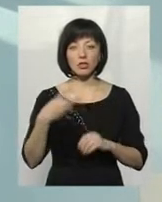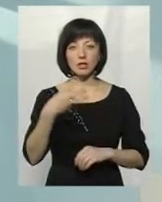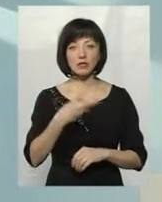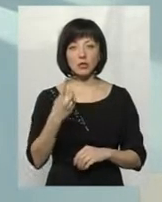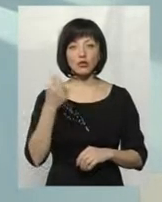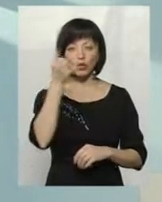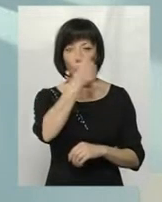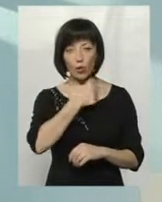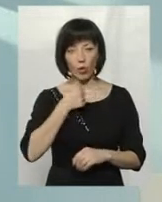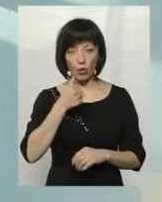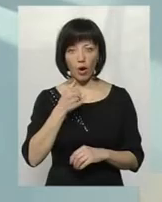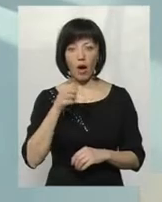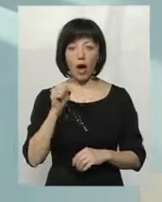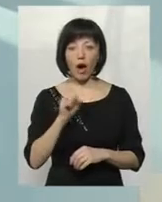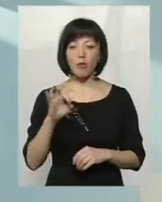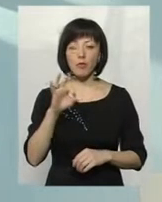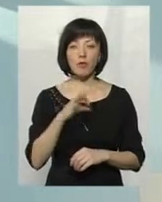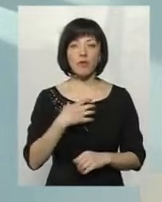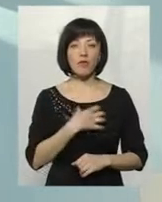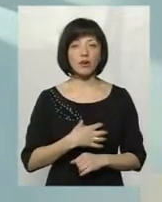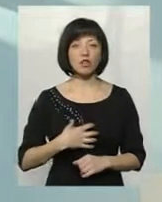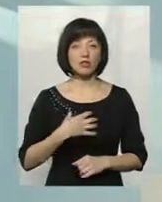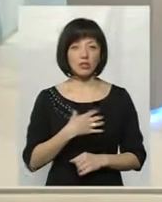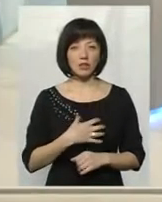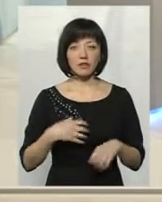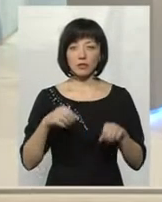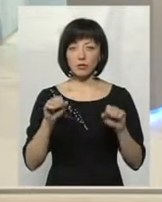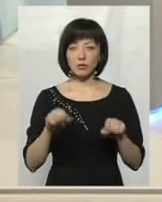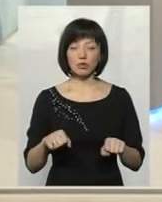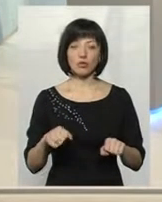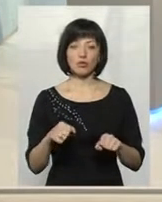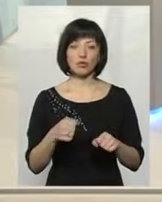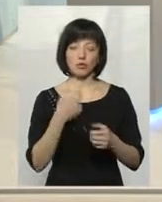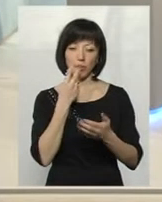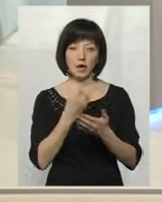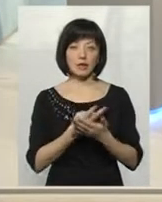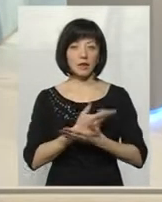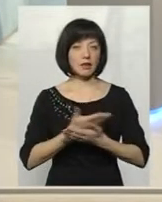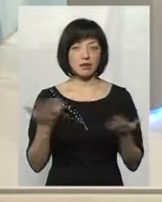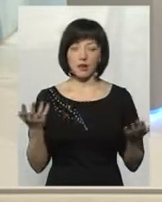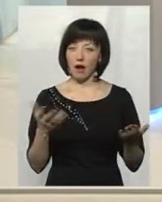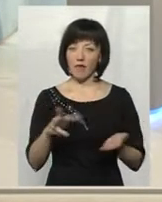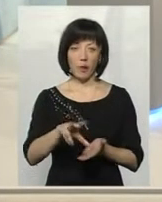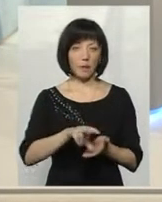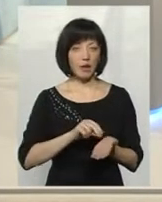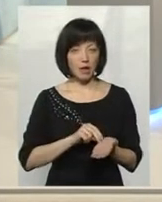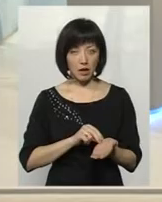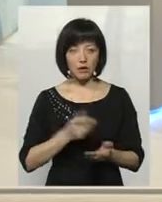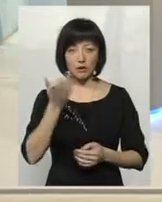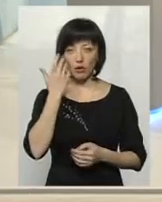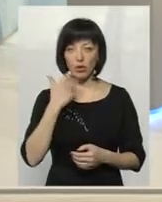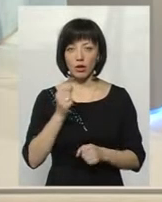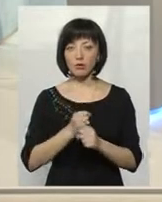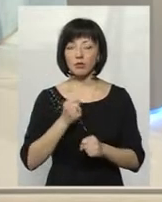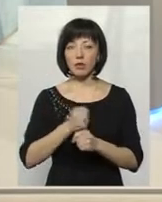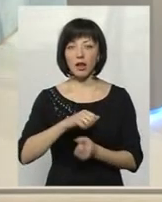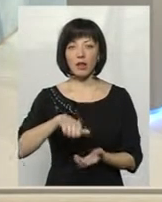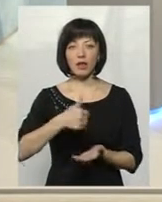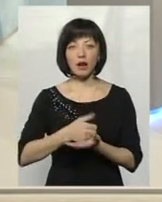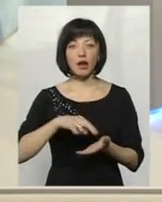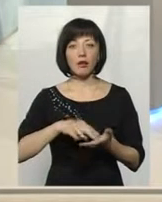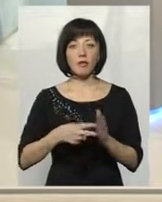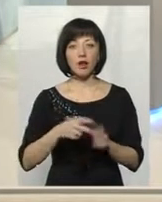року. А про його важливість, ну, я можу навести один яскравий, на мій погляд, приклад. Коли розробляли генеральний план,